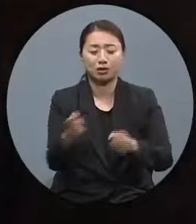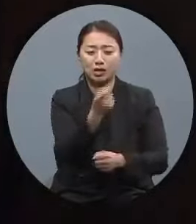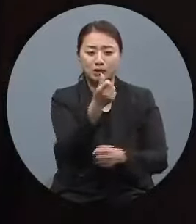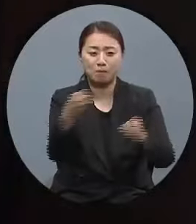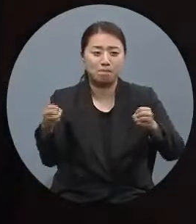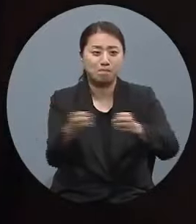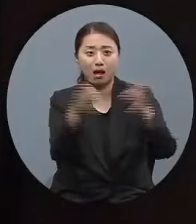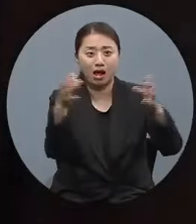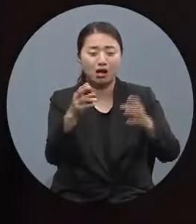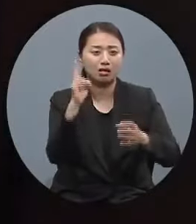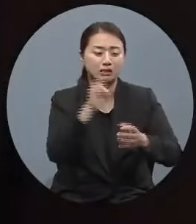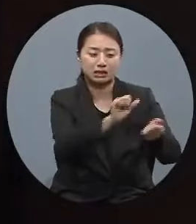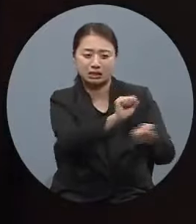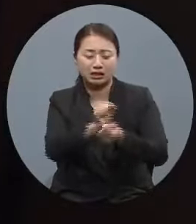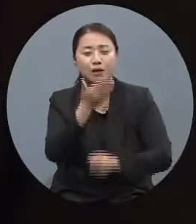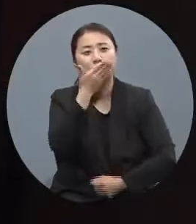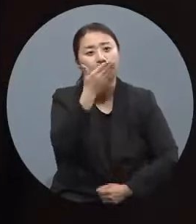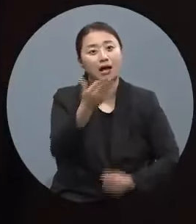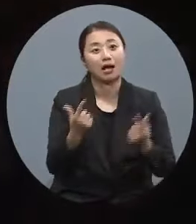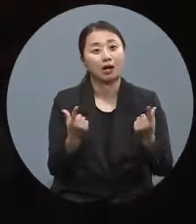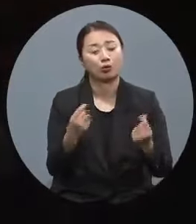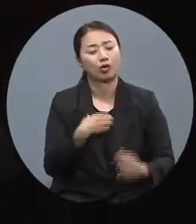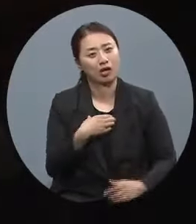폭발도 대형 사고로 이어질 위험이 큽니다.